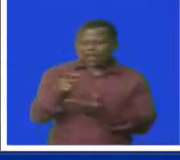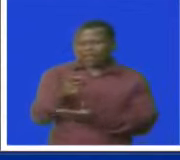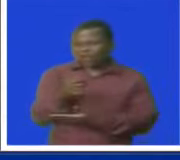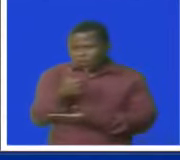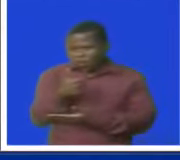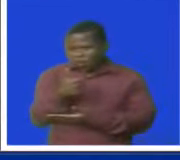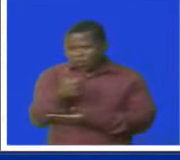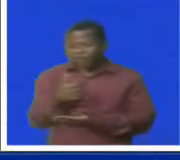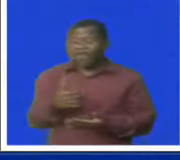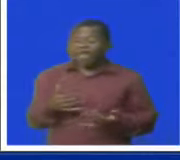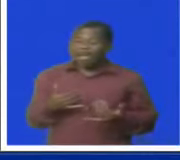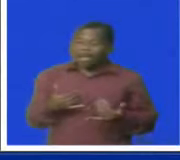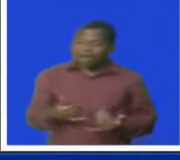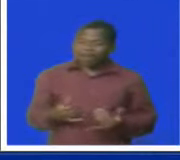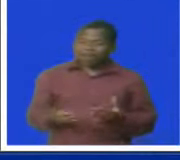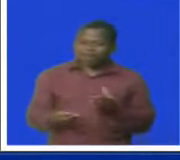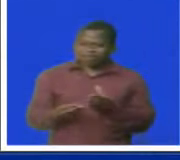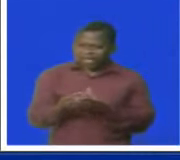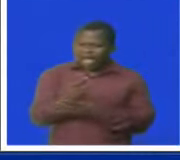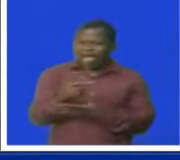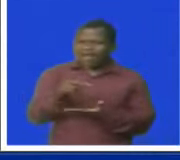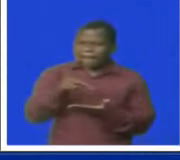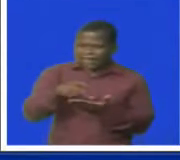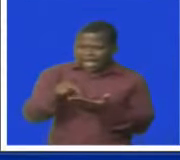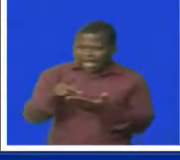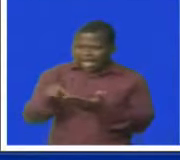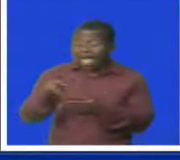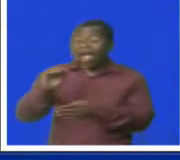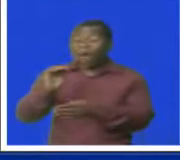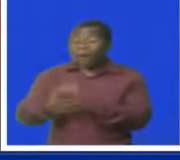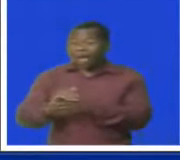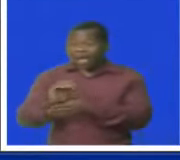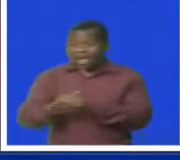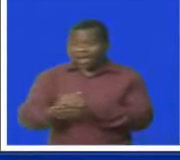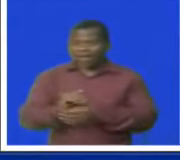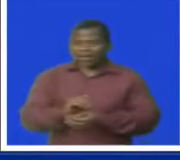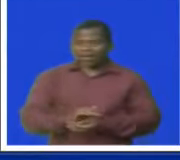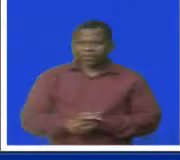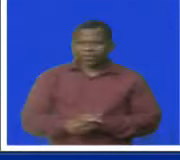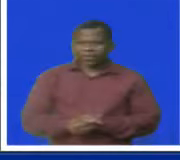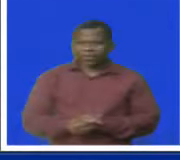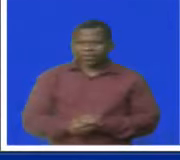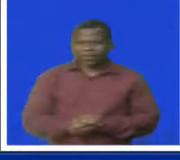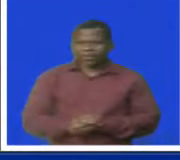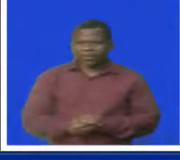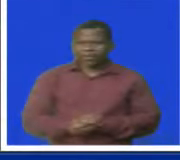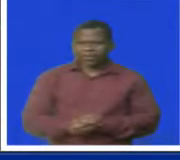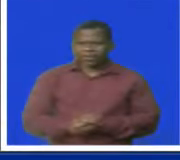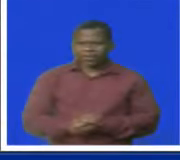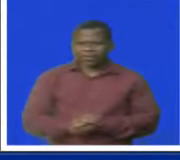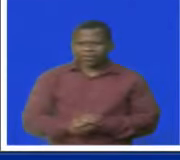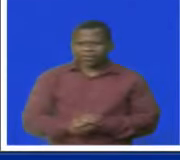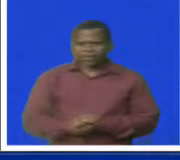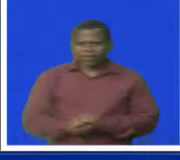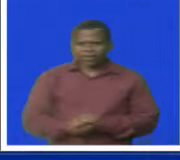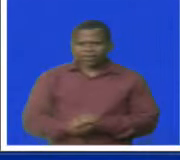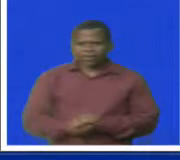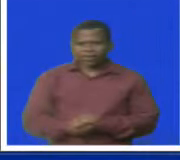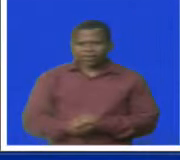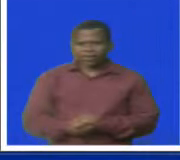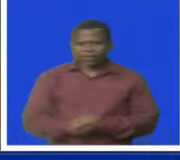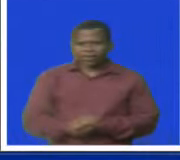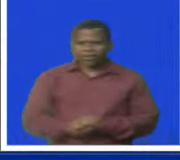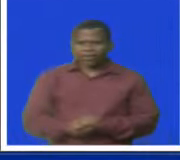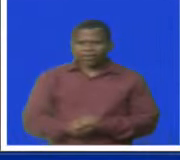iveta nebuhle lobukhona lobuvetwa ngulombiko waletindlu. Obuyisona somkhulu osingakwazi ukuthi